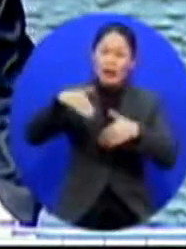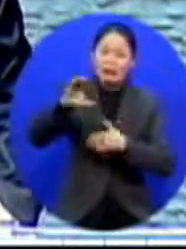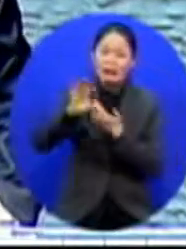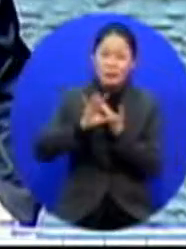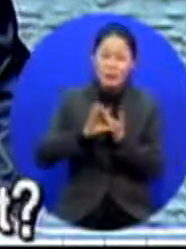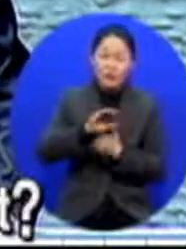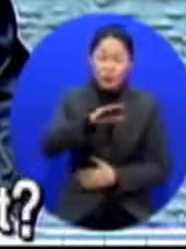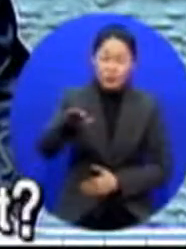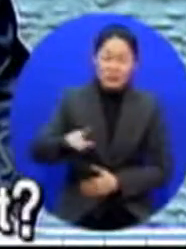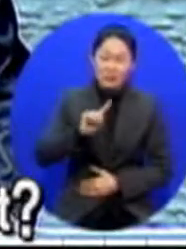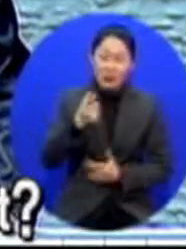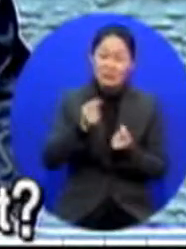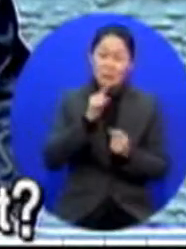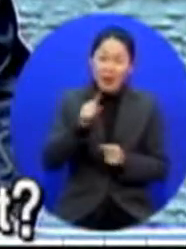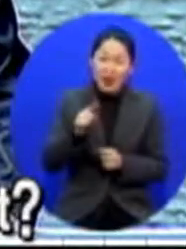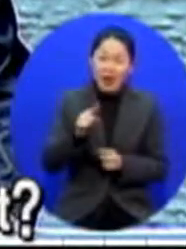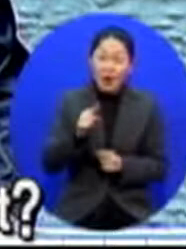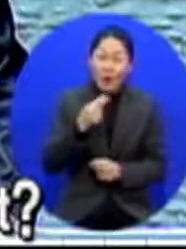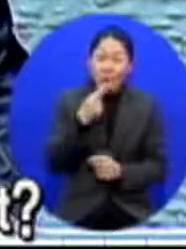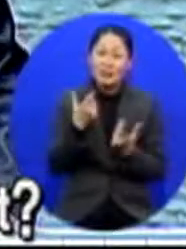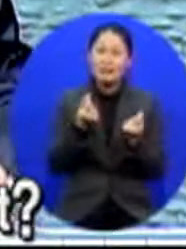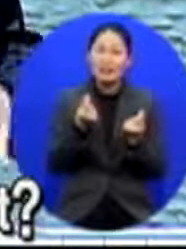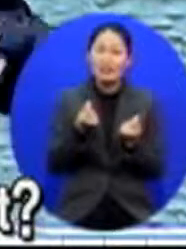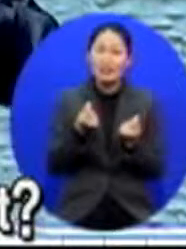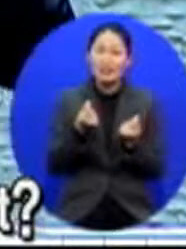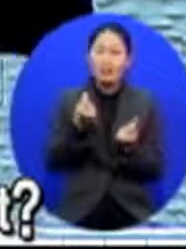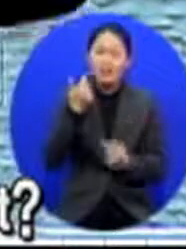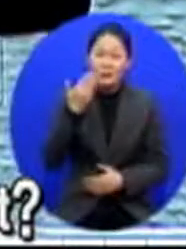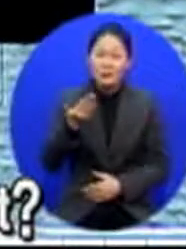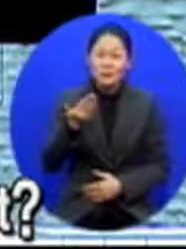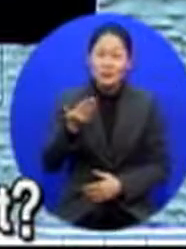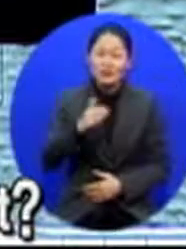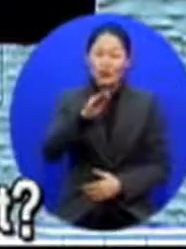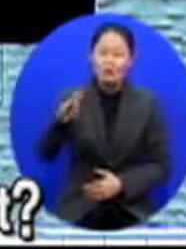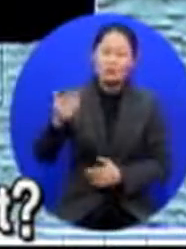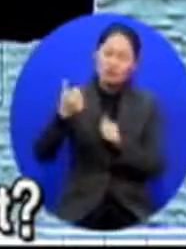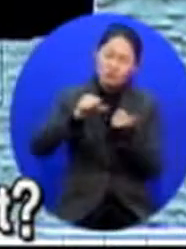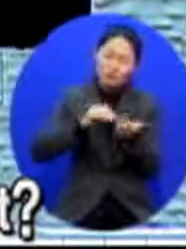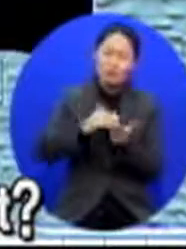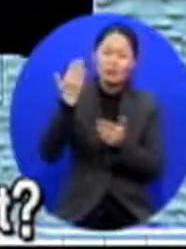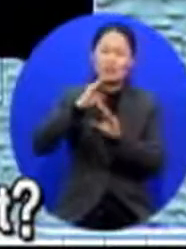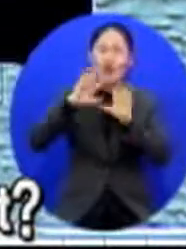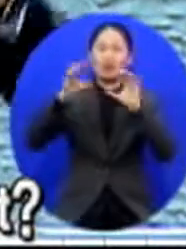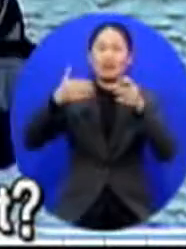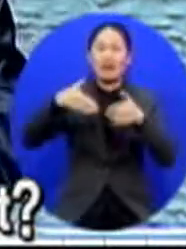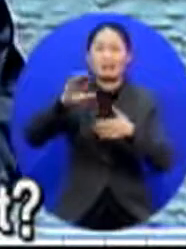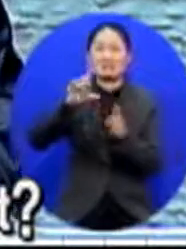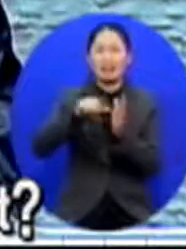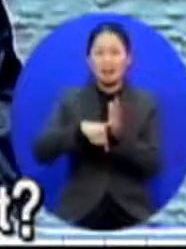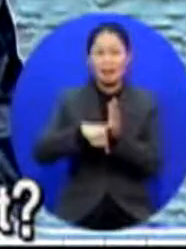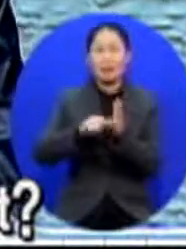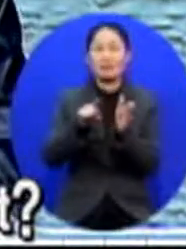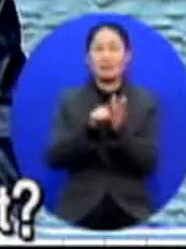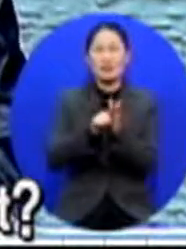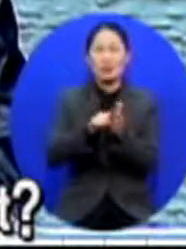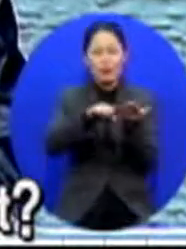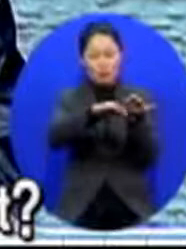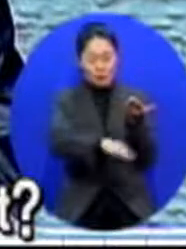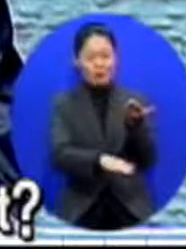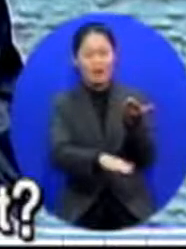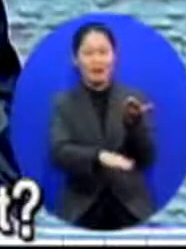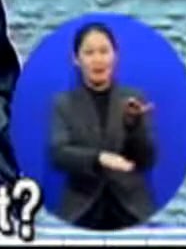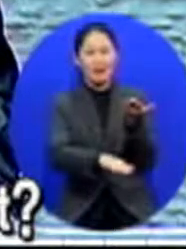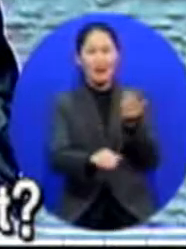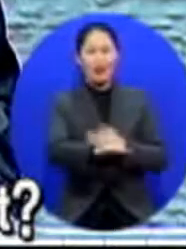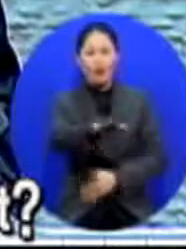여러분은 그 말 안 하실까 여러분이 죽어 천국에 가면 그러면 믿음의 후배들에게